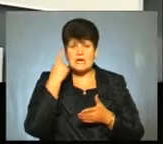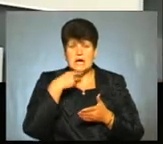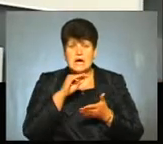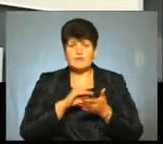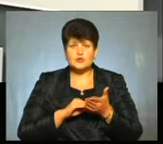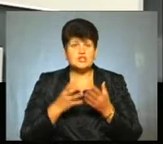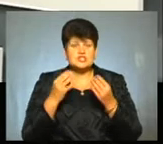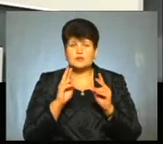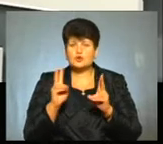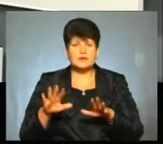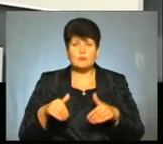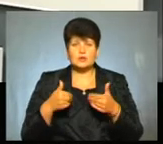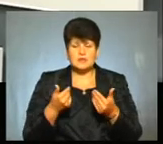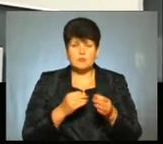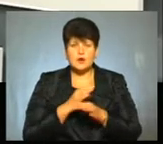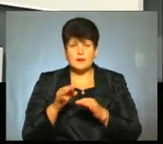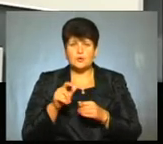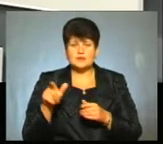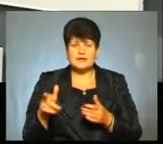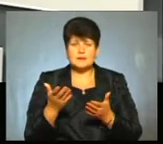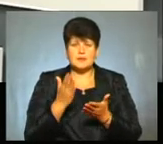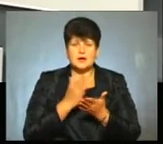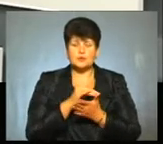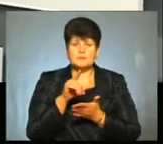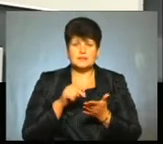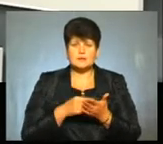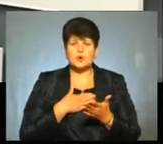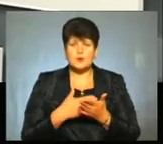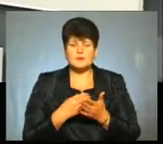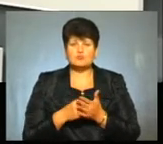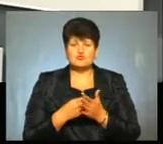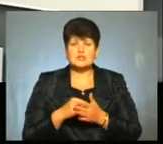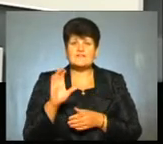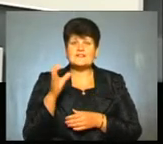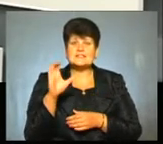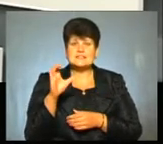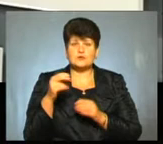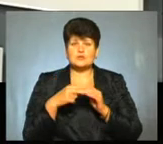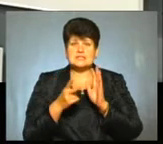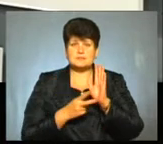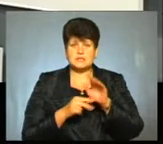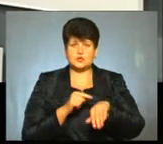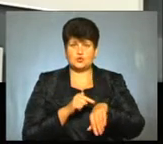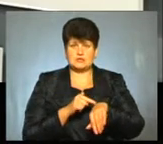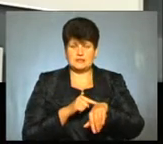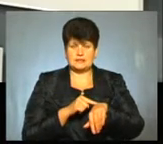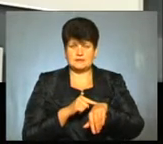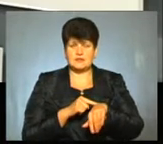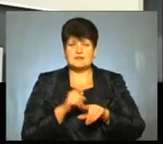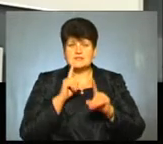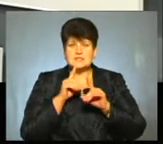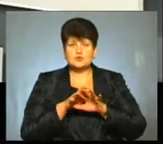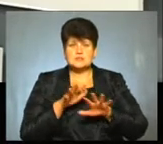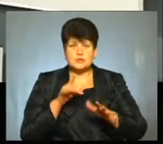всіх авторів, які ще не подали проект, або людей, які мають запитання по громадському бюджету, в середу на 17-ту годину в сесійну